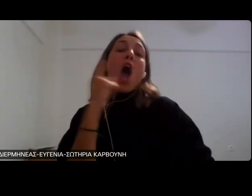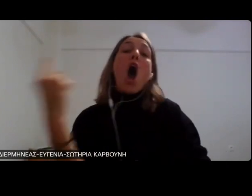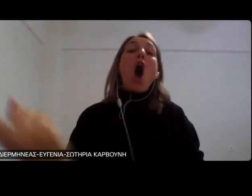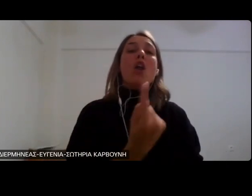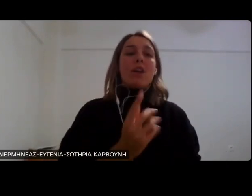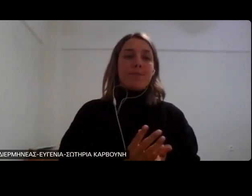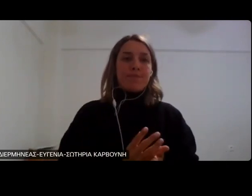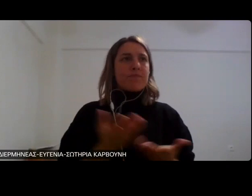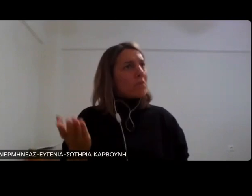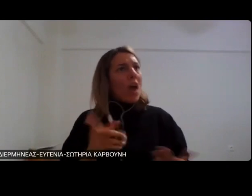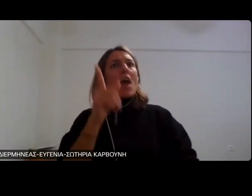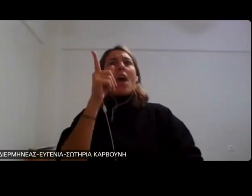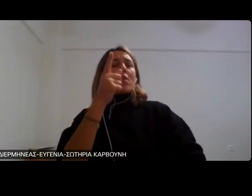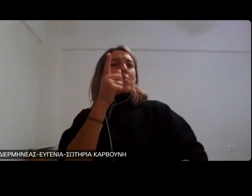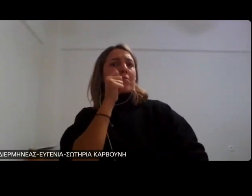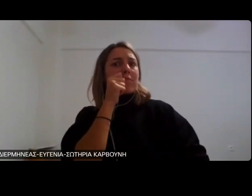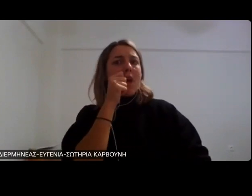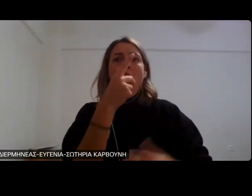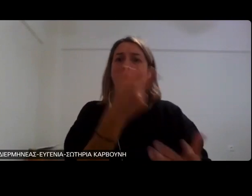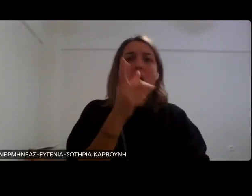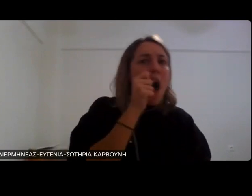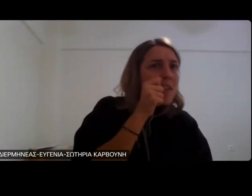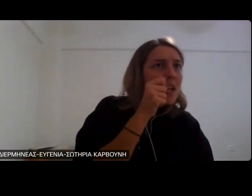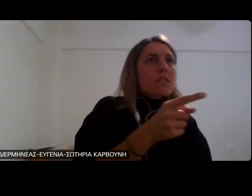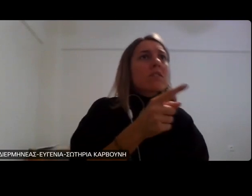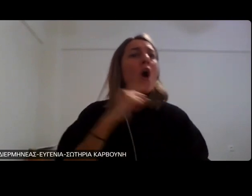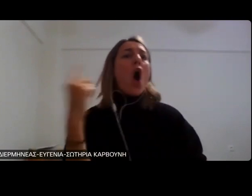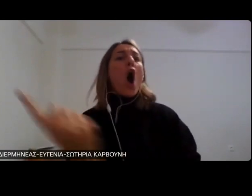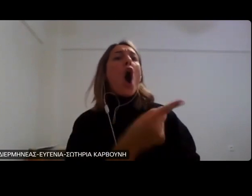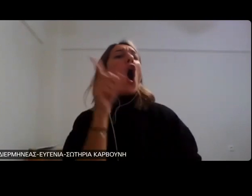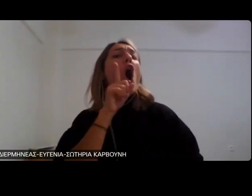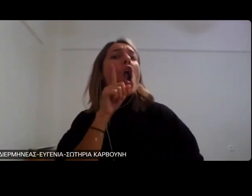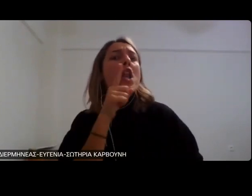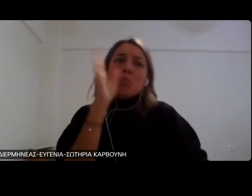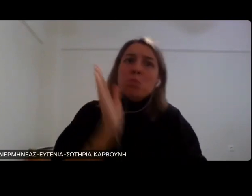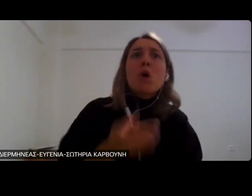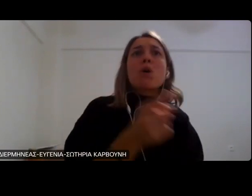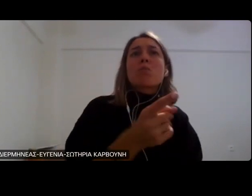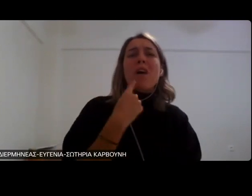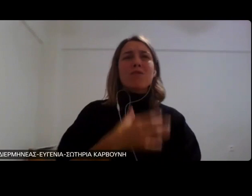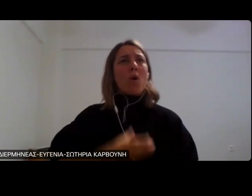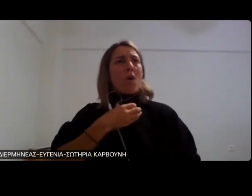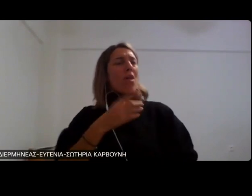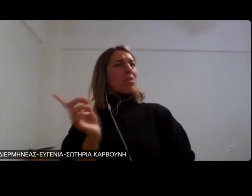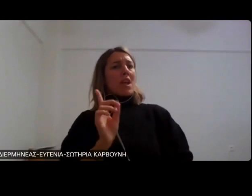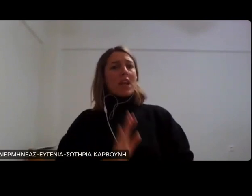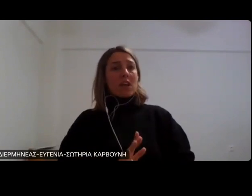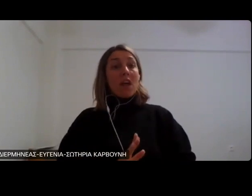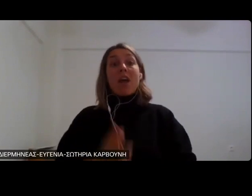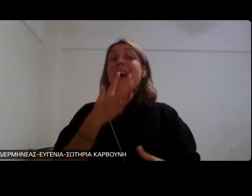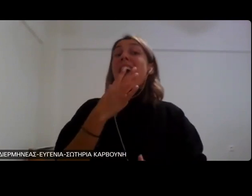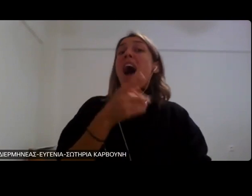απευθυνόμαστε σε άντρες στο θηλυκό γένος? Μα φυσικά επειδή είναι προσβλητικό ένας άντρας να χάσει τη θέση του κανόνας και να περιέλθει στην